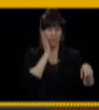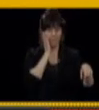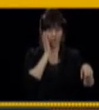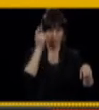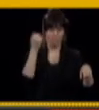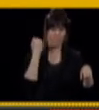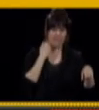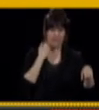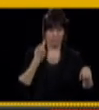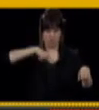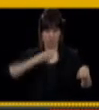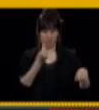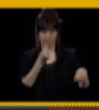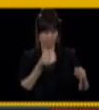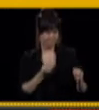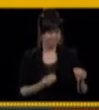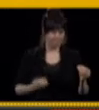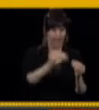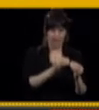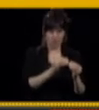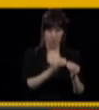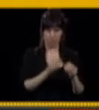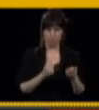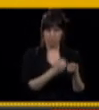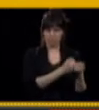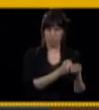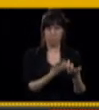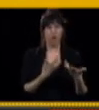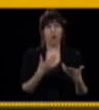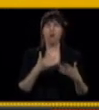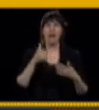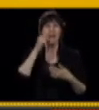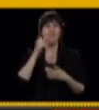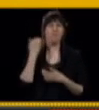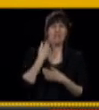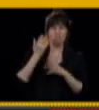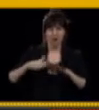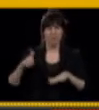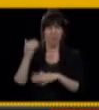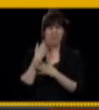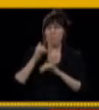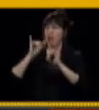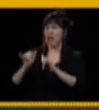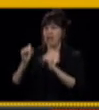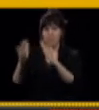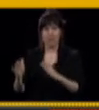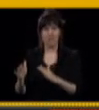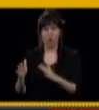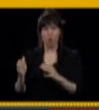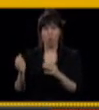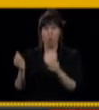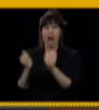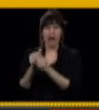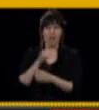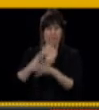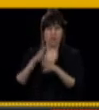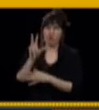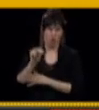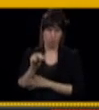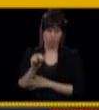pas à rester à la maison je pense entre autres aux femmes le jeu faire un appel à tous les québécois les